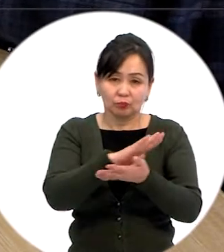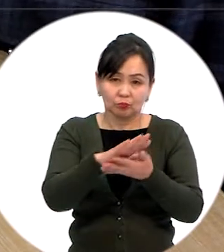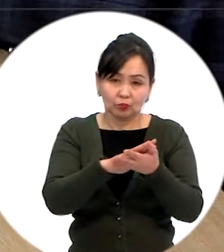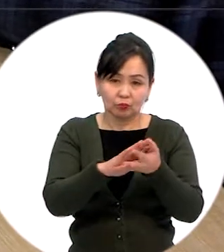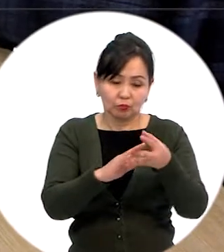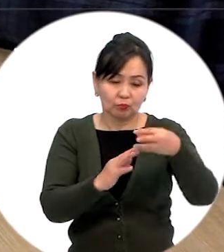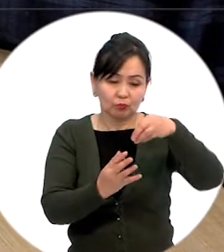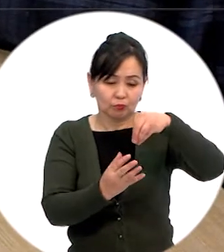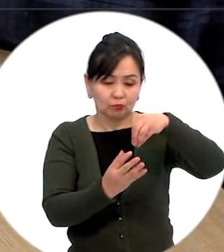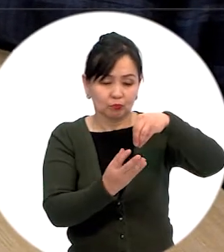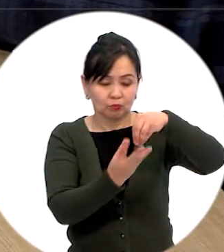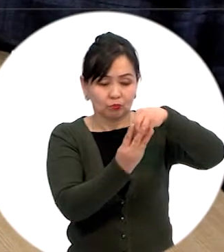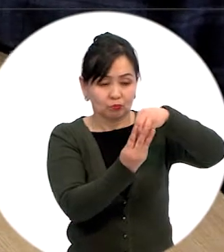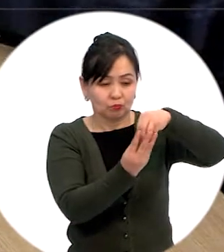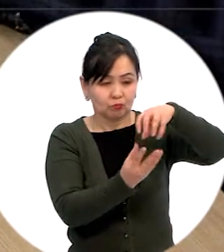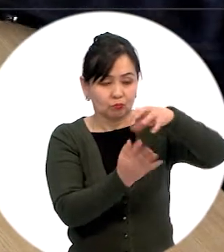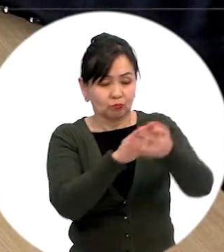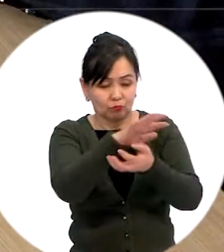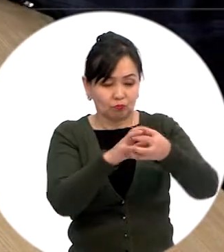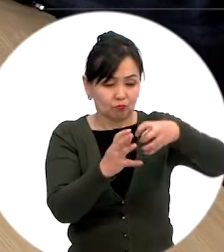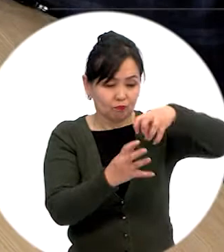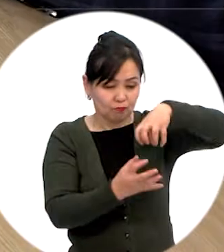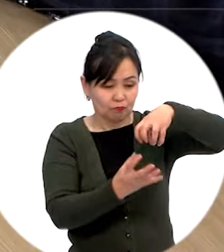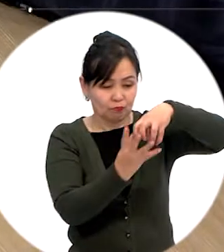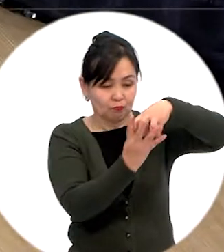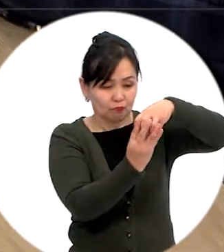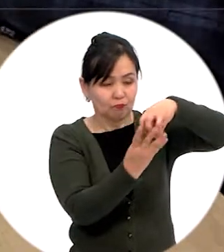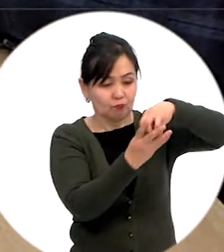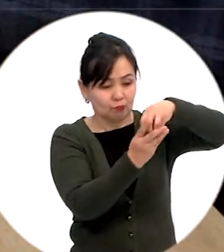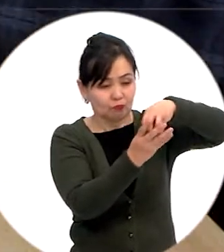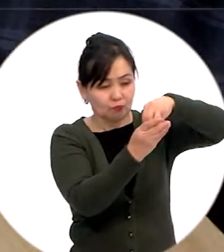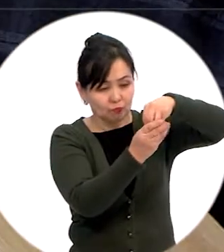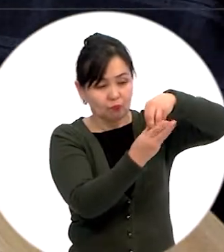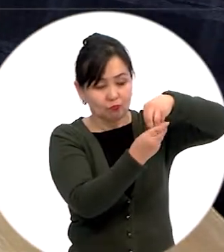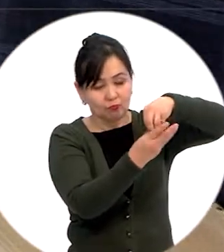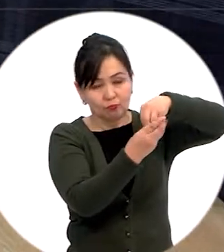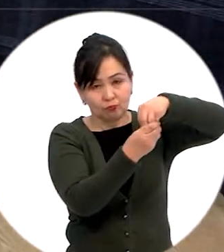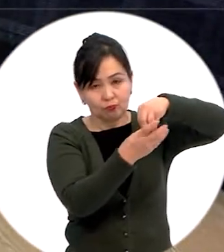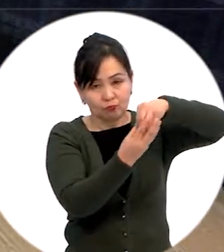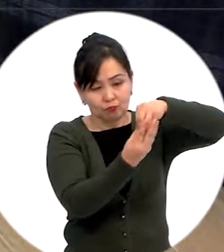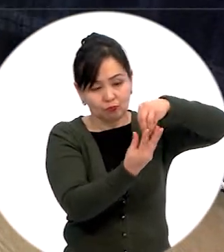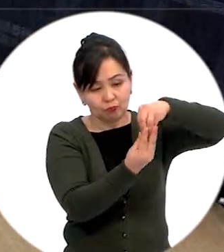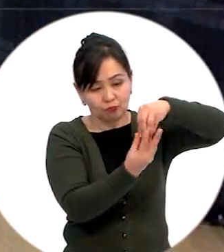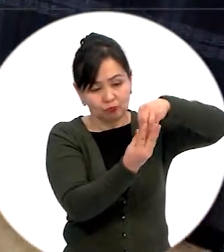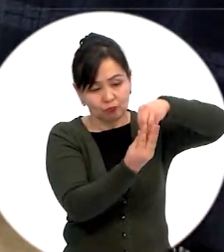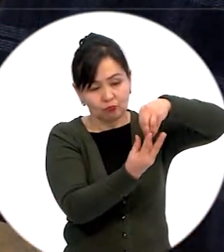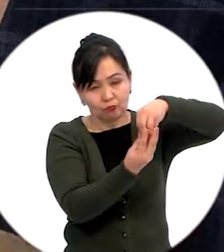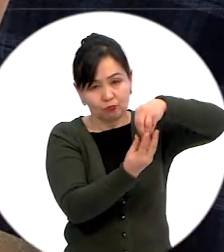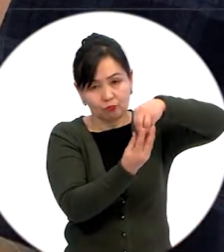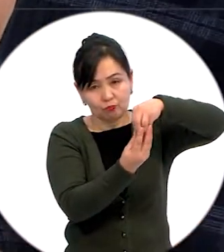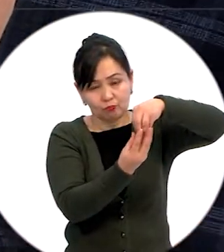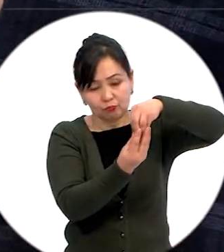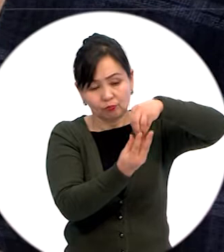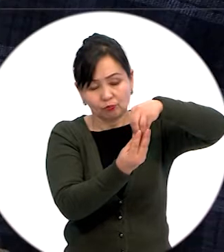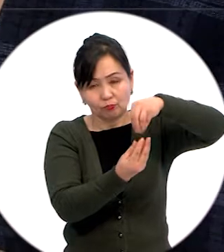Улаан манжин маань ийм үзүүртэй байгаа. А тэгэхээр хоёр хуруугаар ингэ зөөлөн жимгэж эргүүлээд улаан манжингийнхаа үзүүрийг